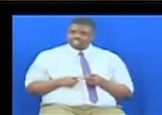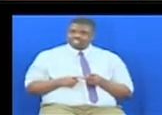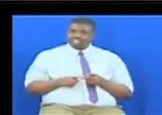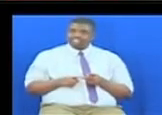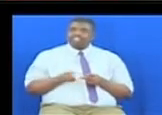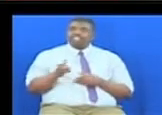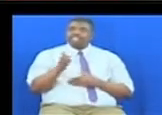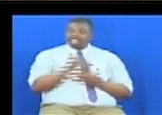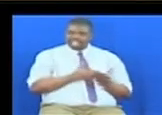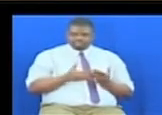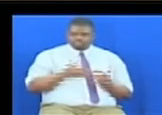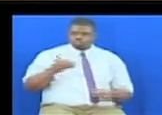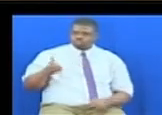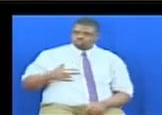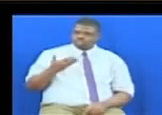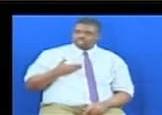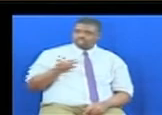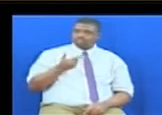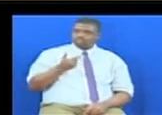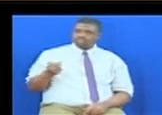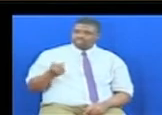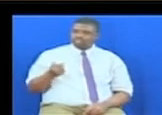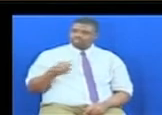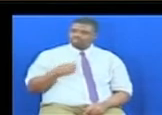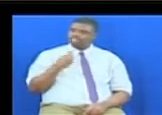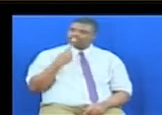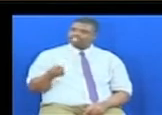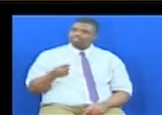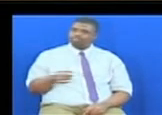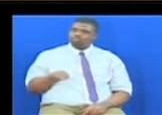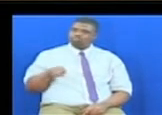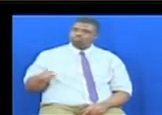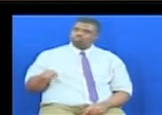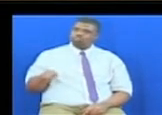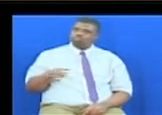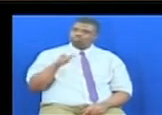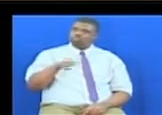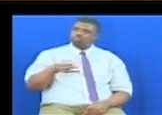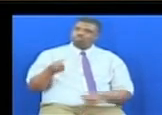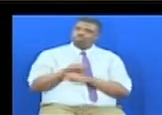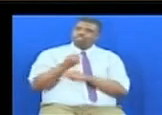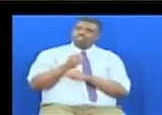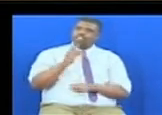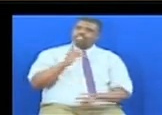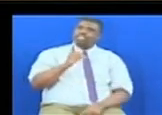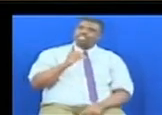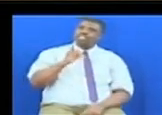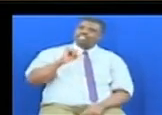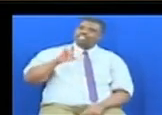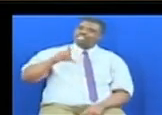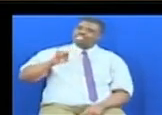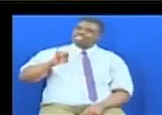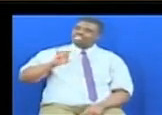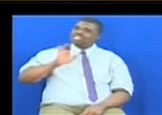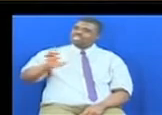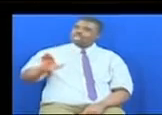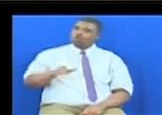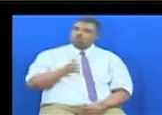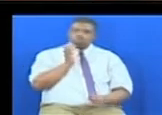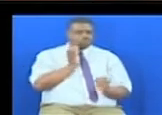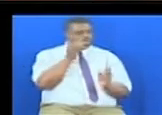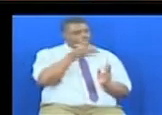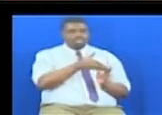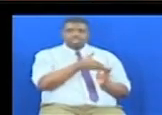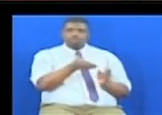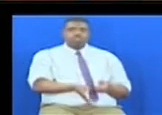ya kutaka tu, mimi wanasema huku ni sehemu ya watu kufanya ajili zao tu. Diri tu. Hawana nia yote ya